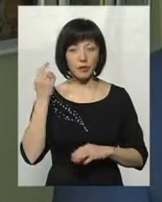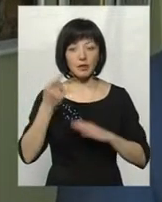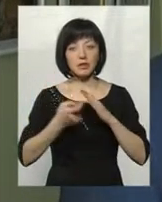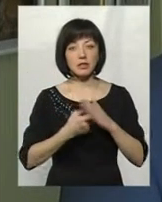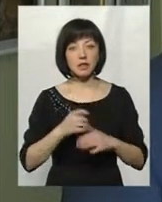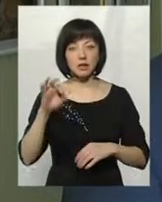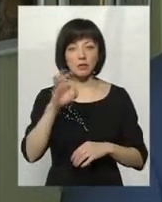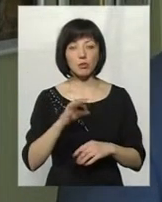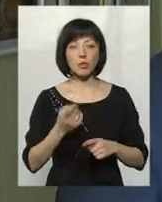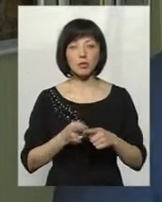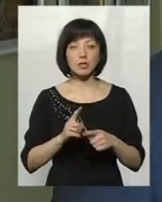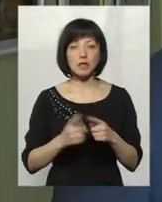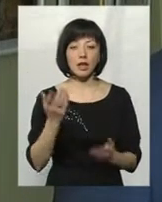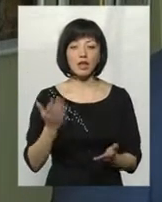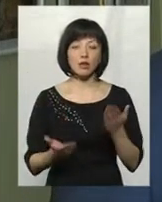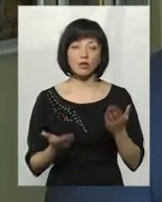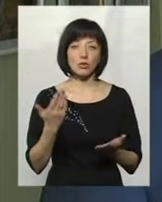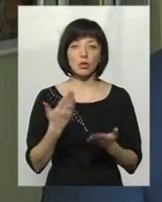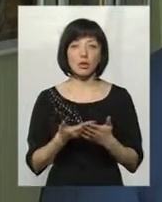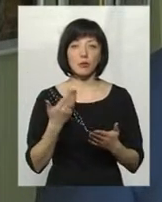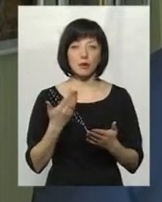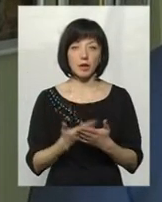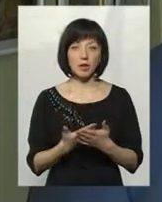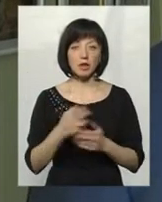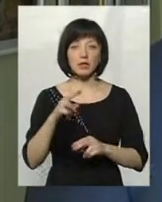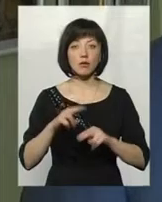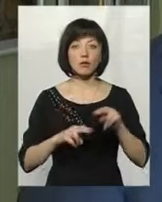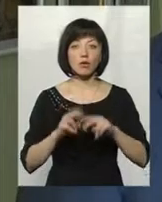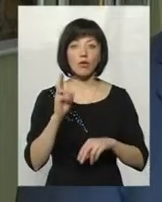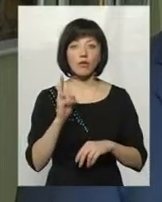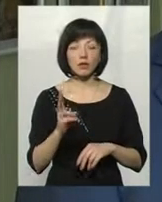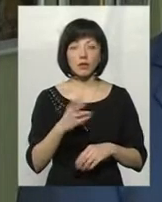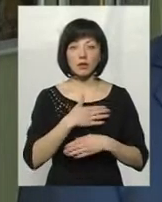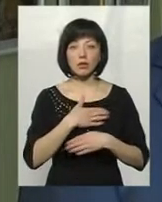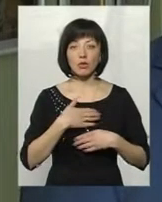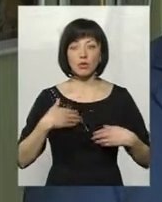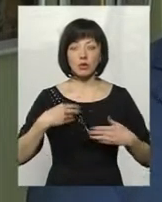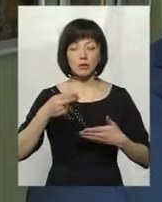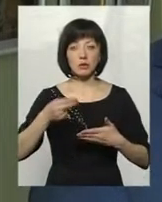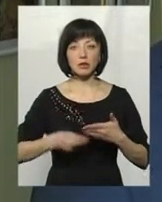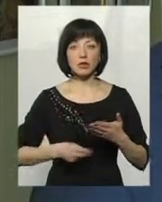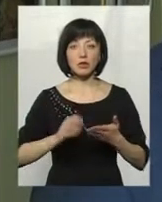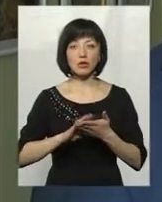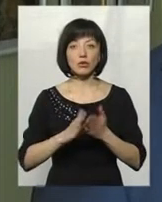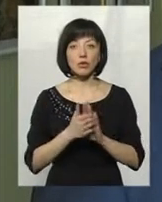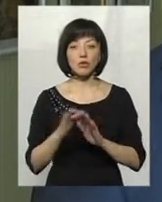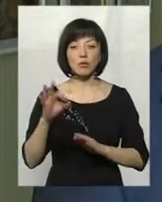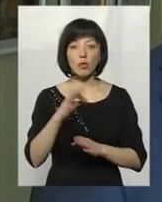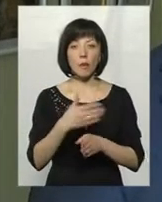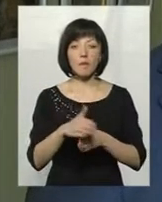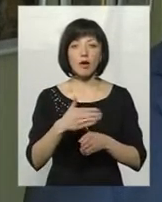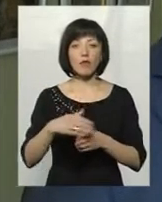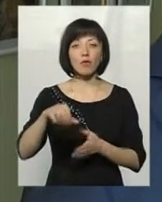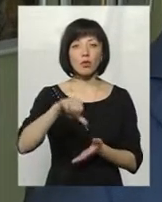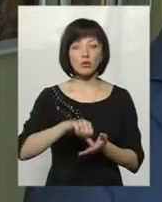дізнатися про це, якщо, наприклад, забудовник не хоче підписувати договір про пайову участь на